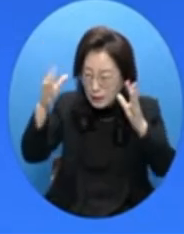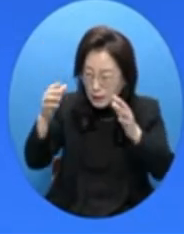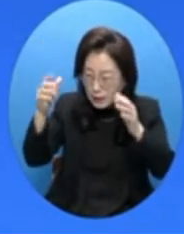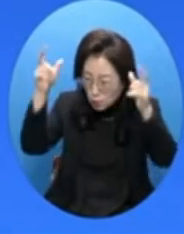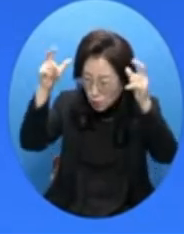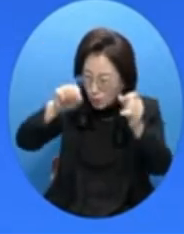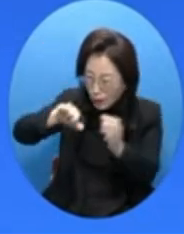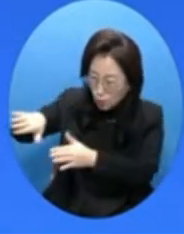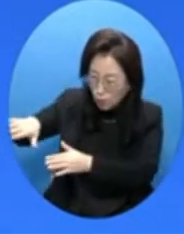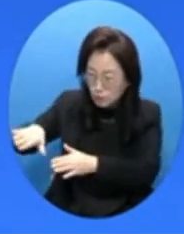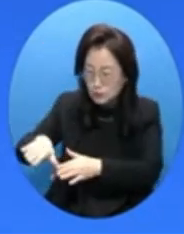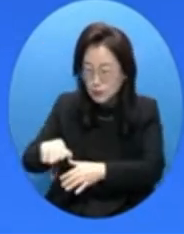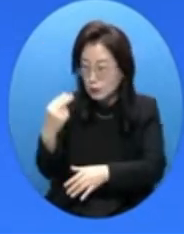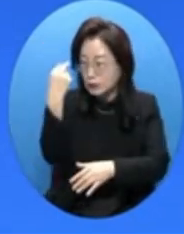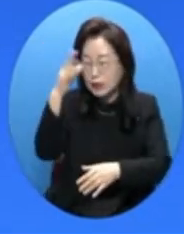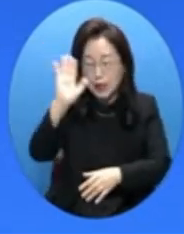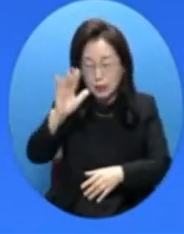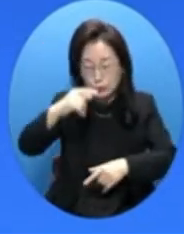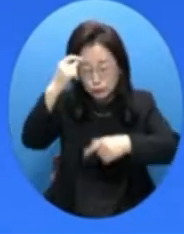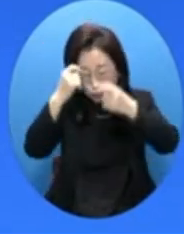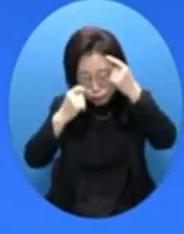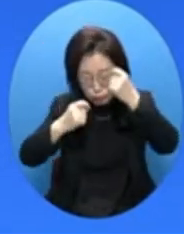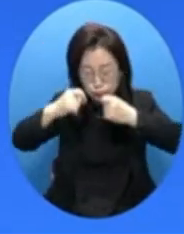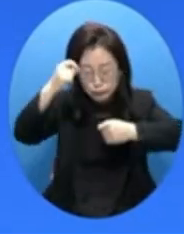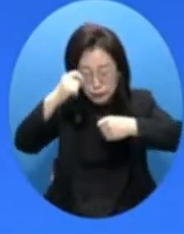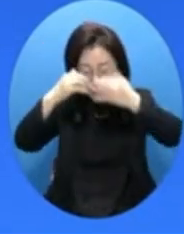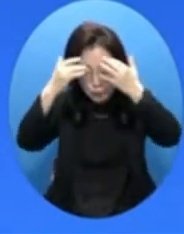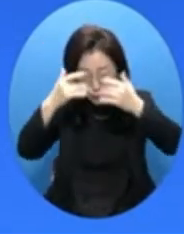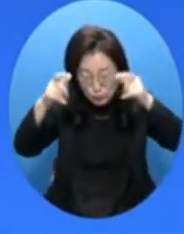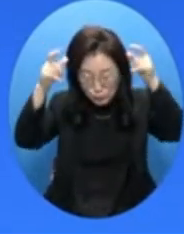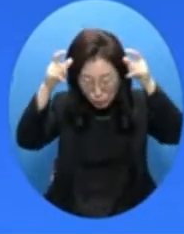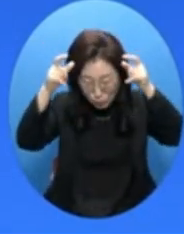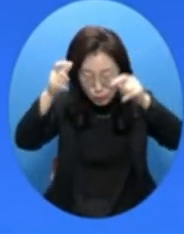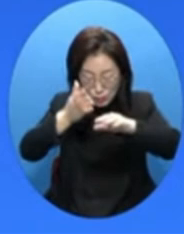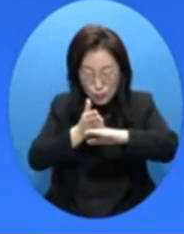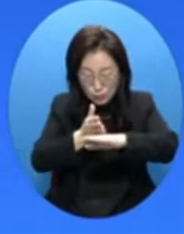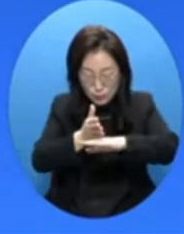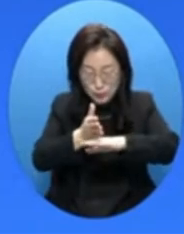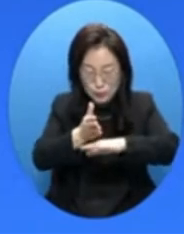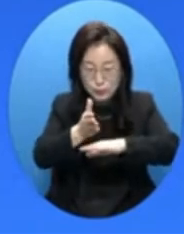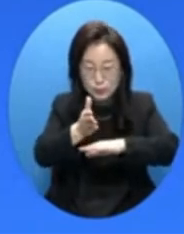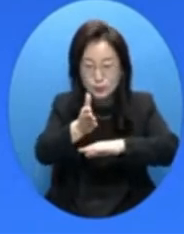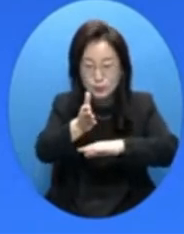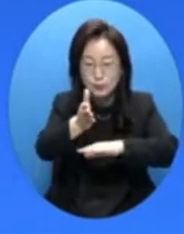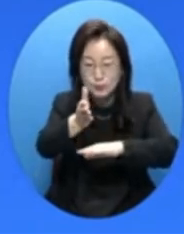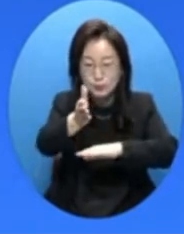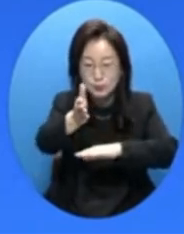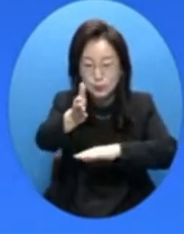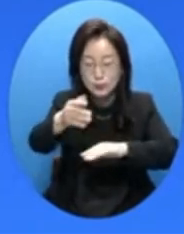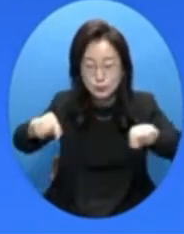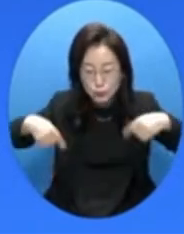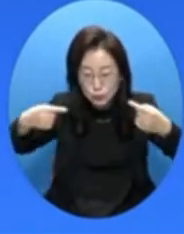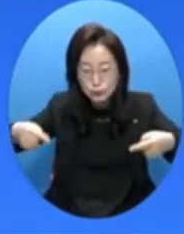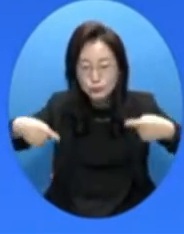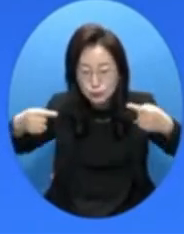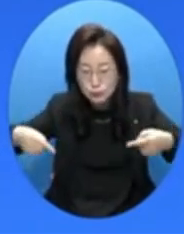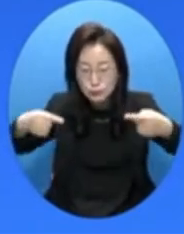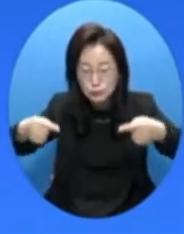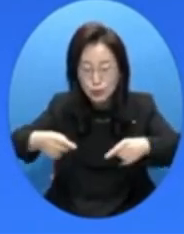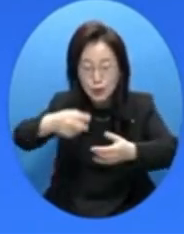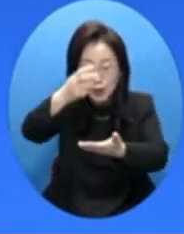돌아보잖아요 눈물 흘리면서 똑바로 올라가서 그 자기가지고 올라간